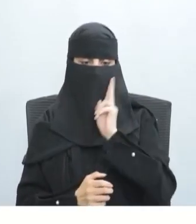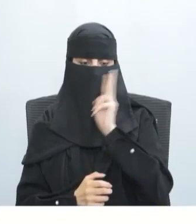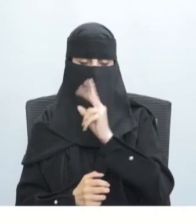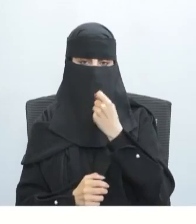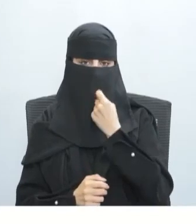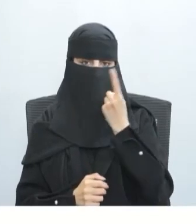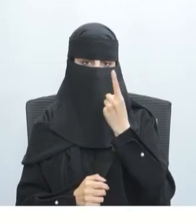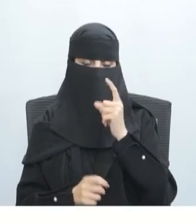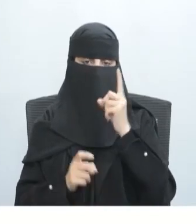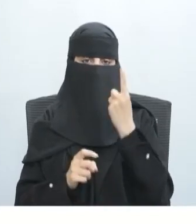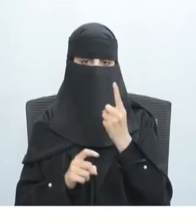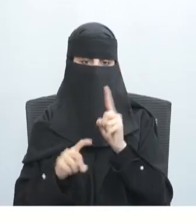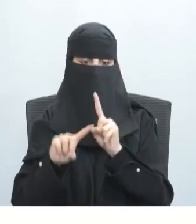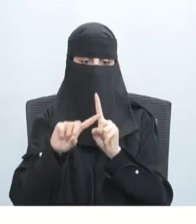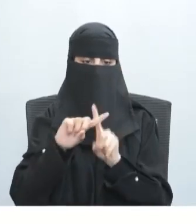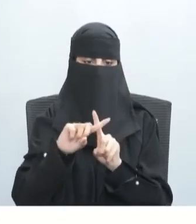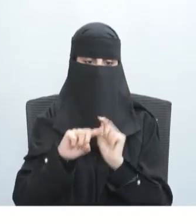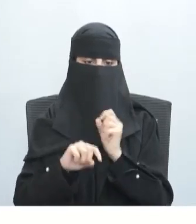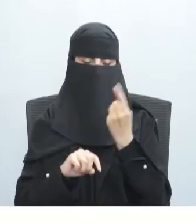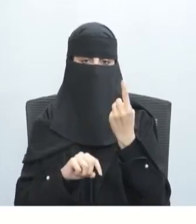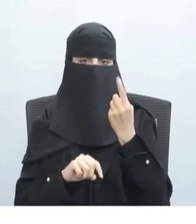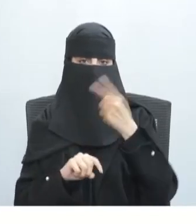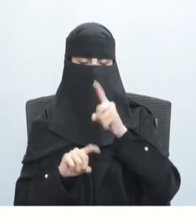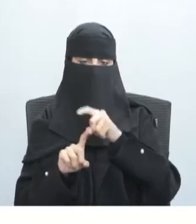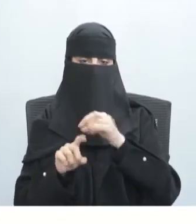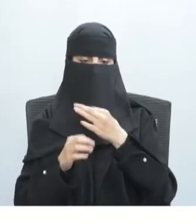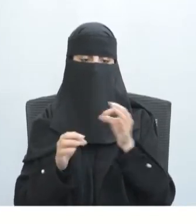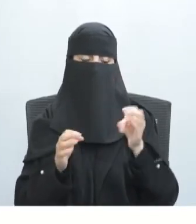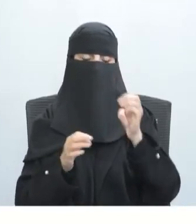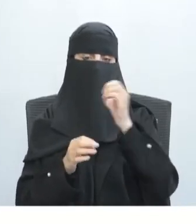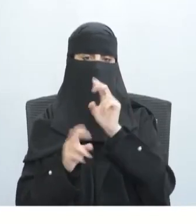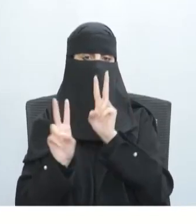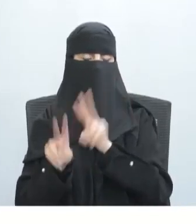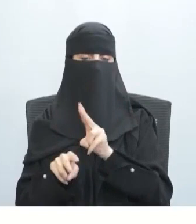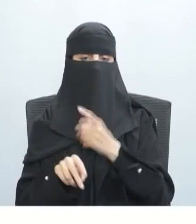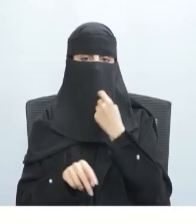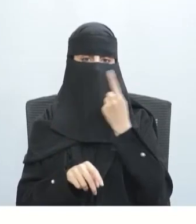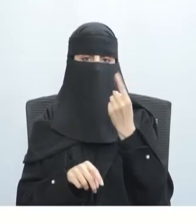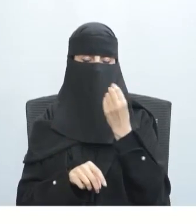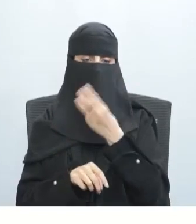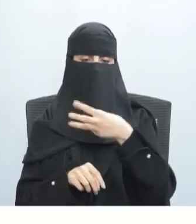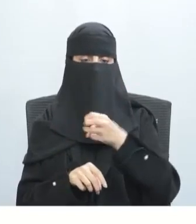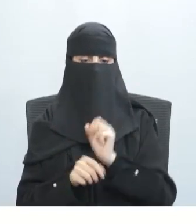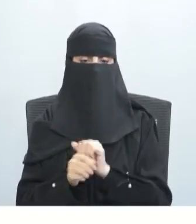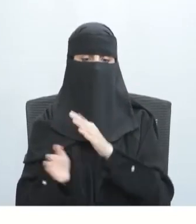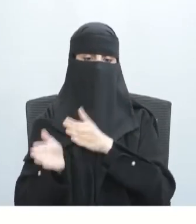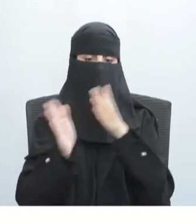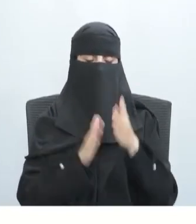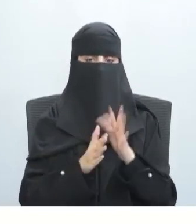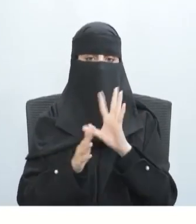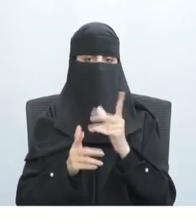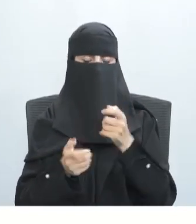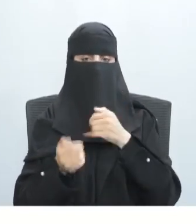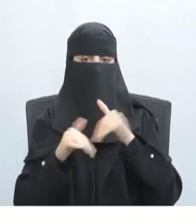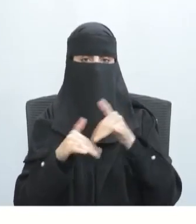وثلاثه تعبر عن ثلاث سنوات اصبحت 130 اذا نفس نفس النتيجه السابقه لو طبقنا في الحاسبه الماليه لدينا رموز في